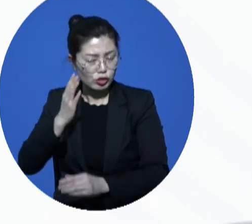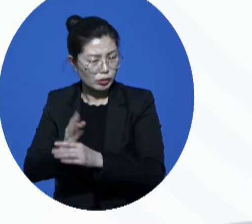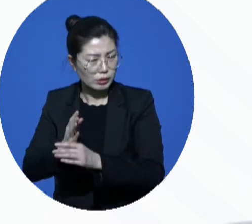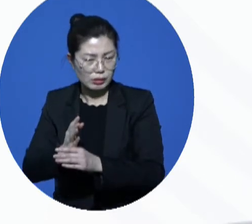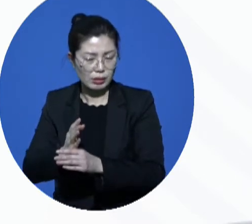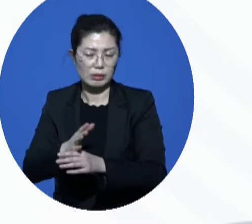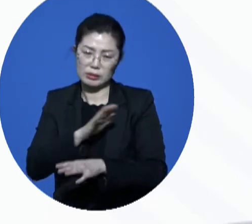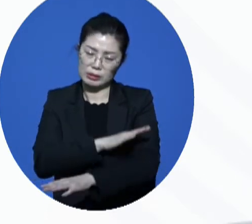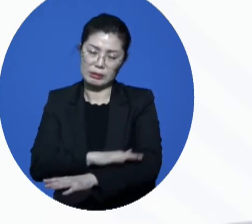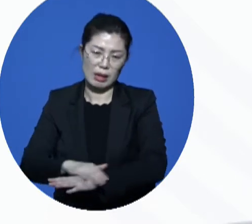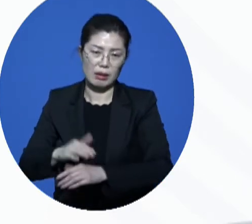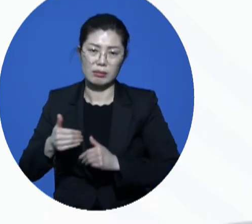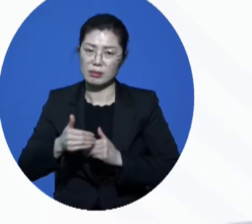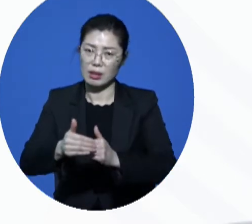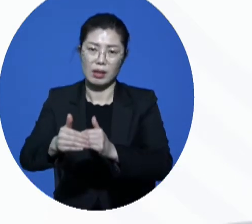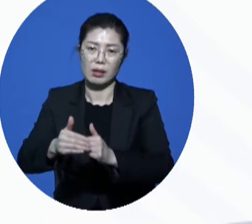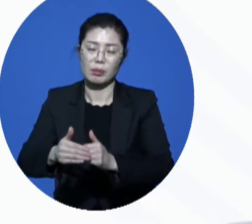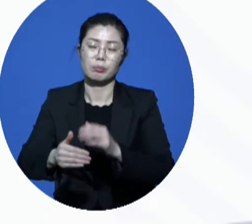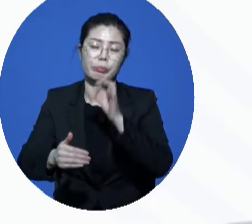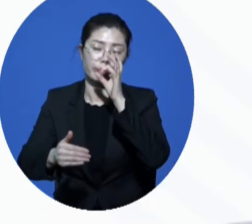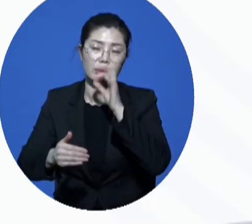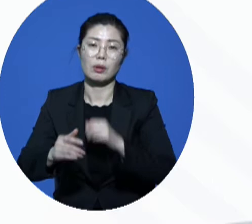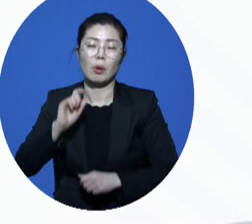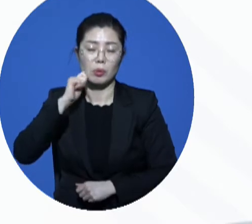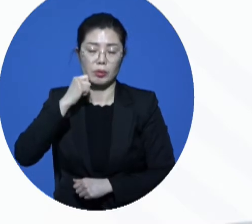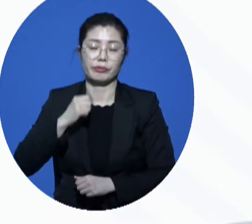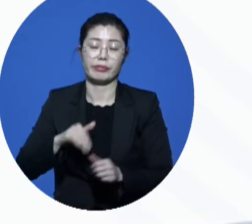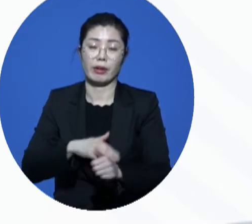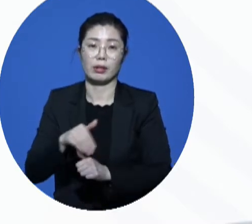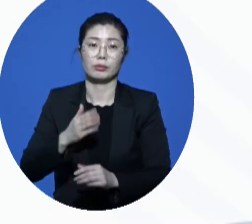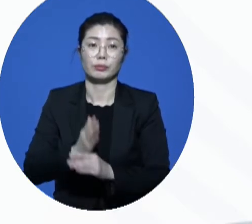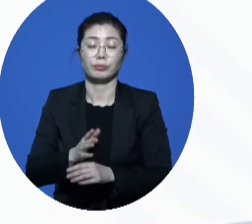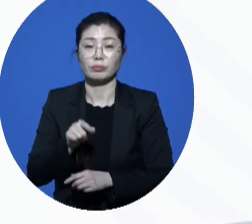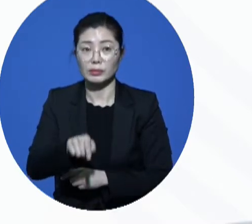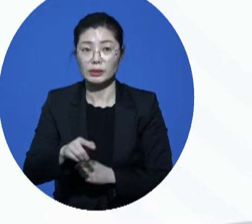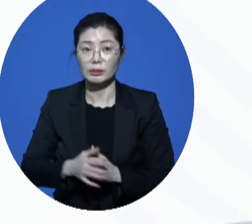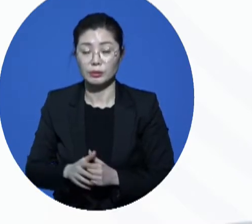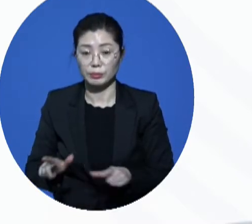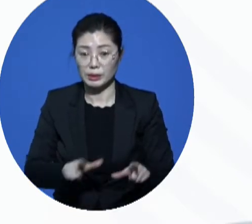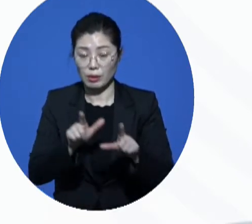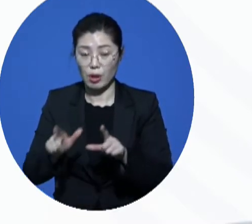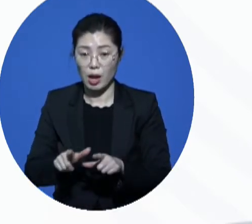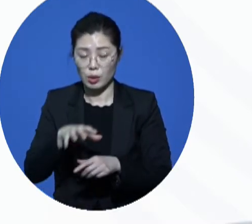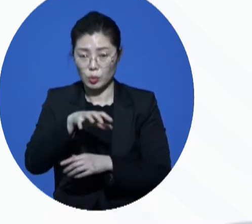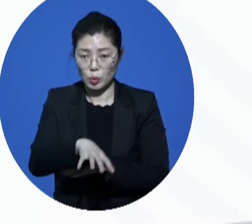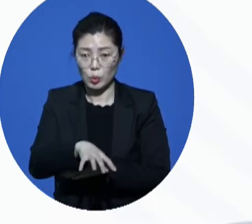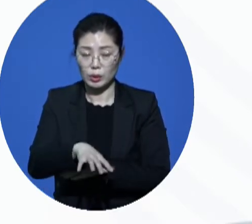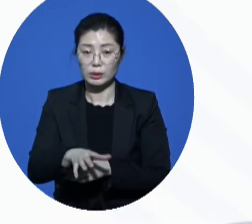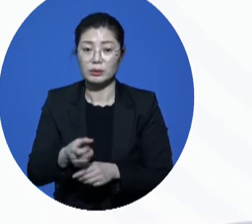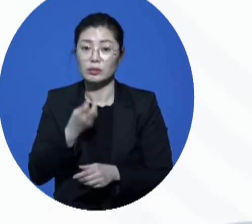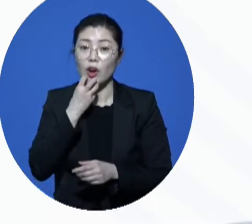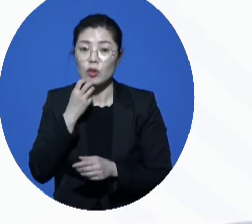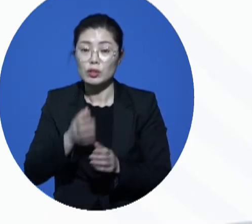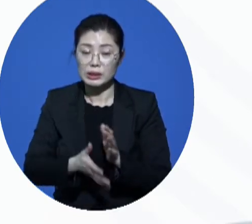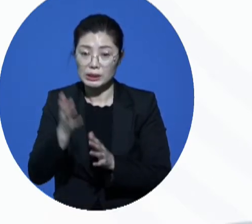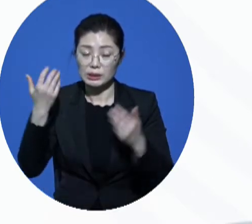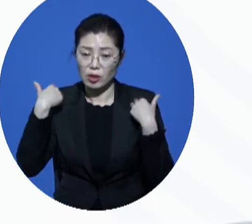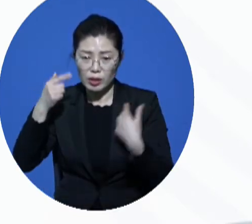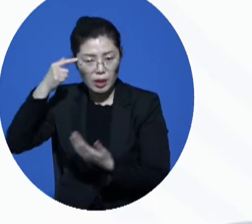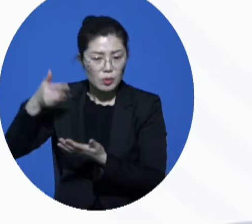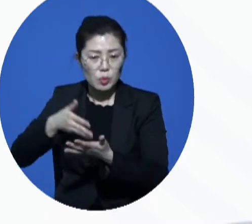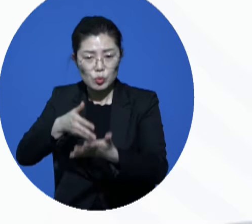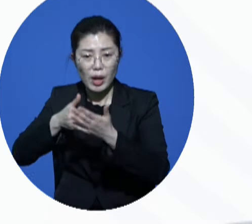네, 긴급 탈시설을 위한 요구 사항들은 장애인 거주 시설에 대한 거주 금지 명령, 저희가 서울시에 요구한 내용들은